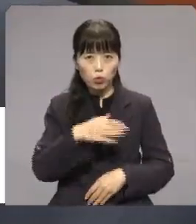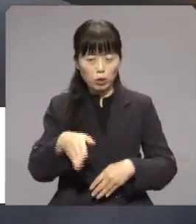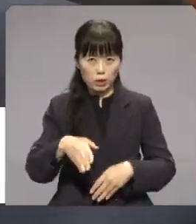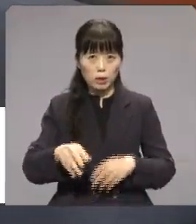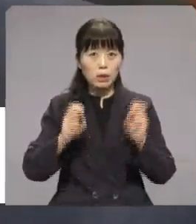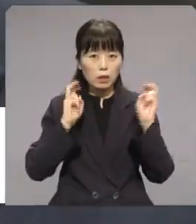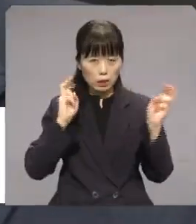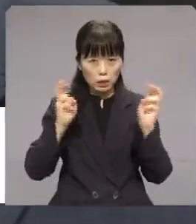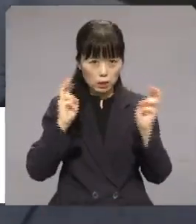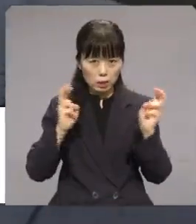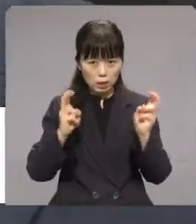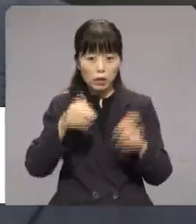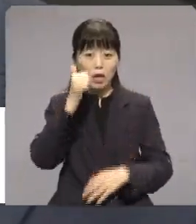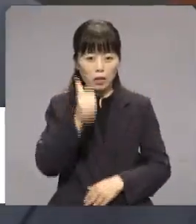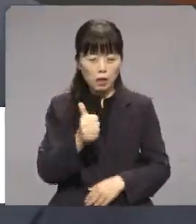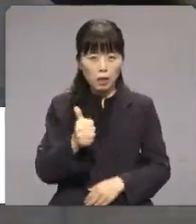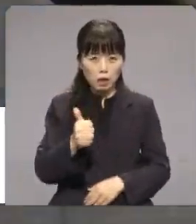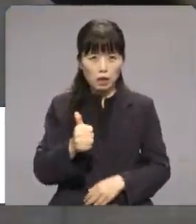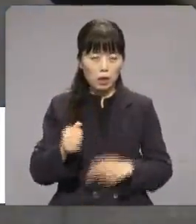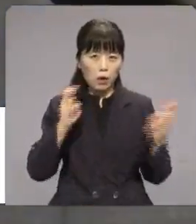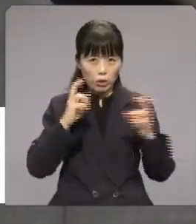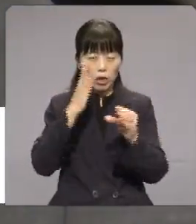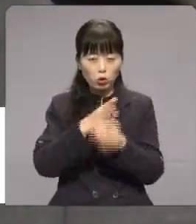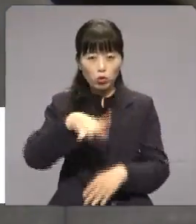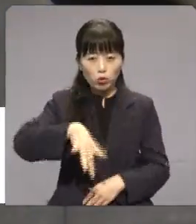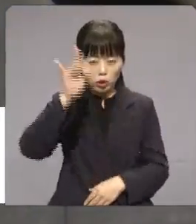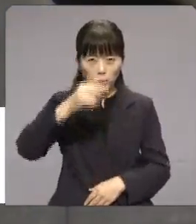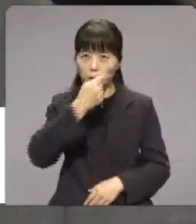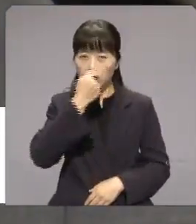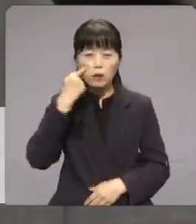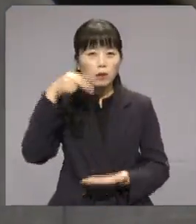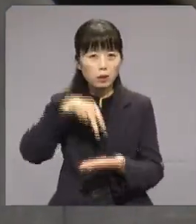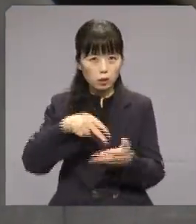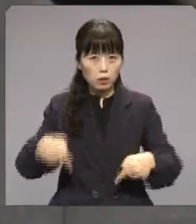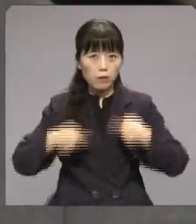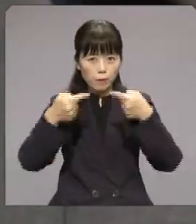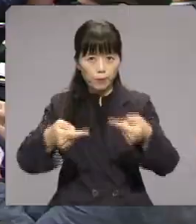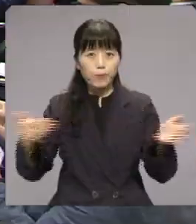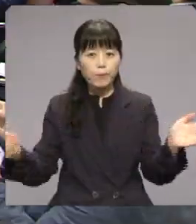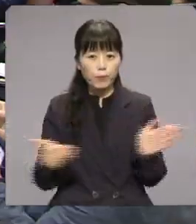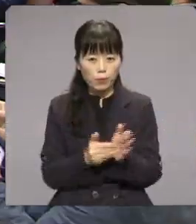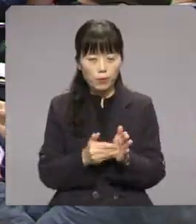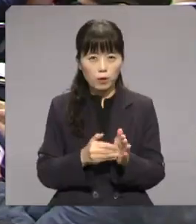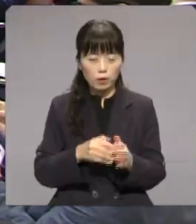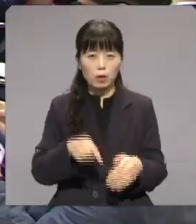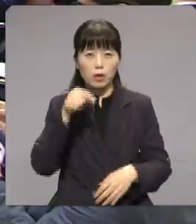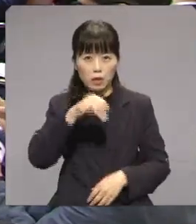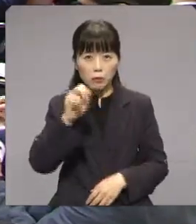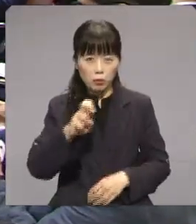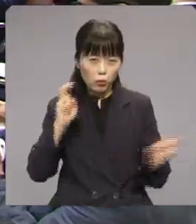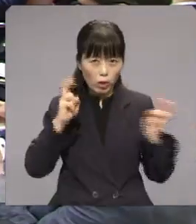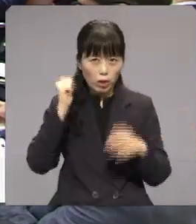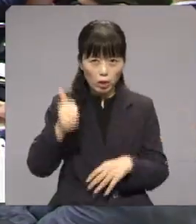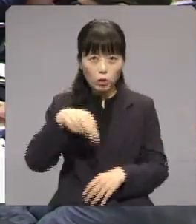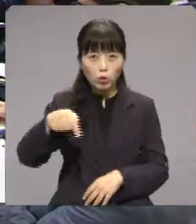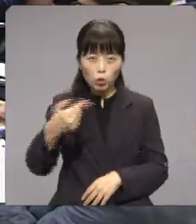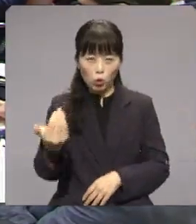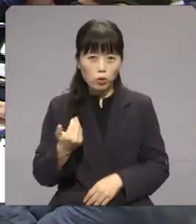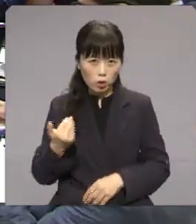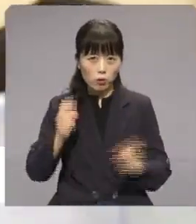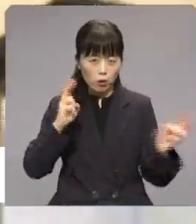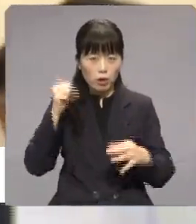금융그룹 회장이 주요 금융그룹 회장 가운데 처음으로 증인으로 출석했습니다. 임 회장은 손태승 전